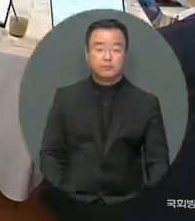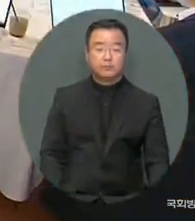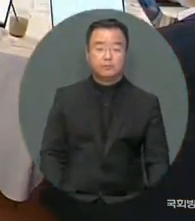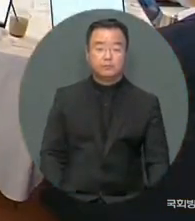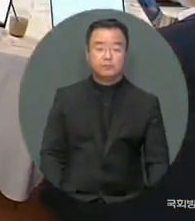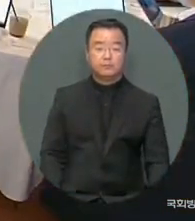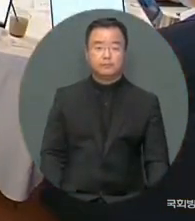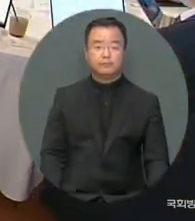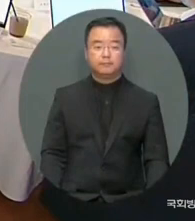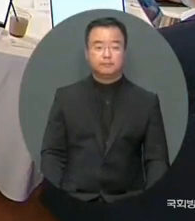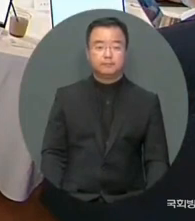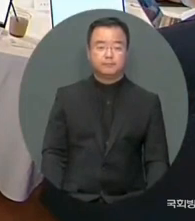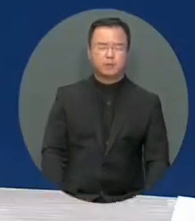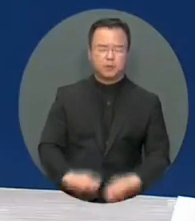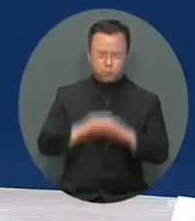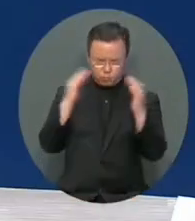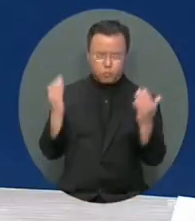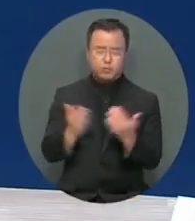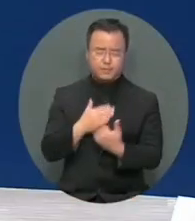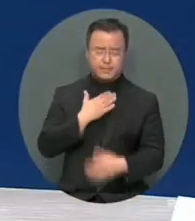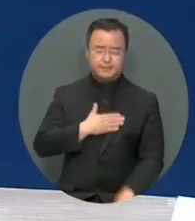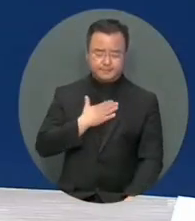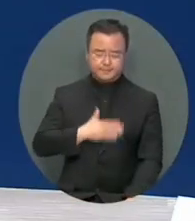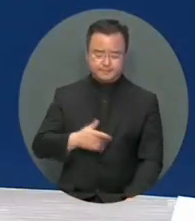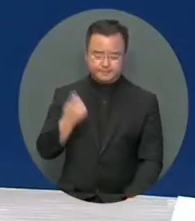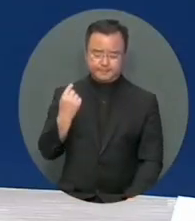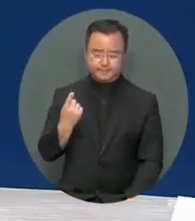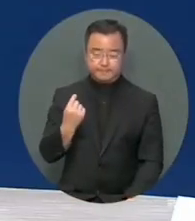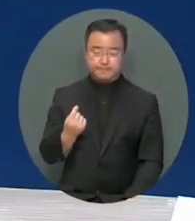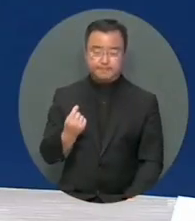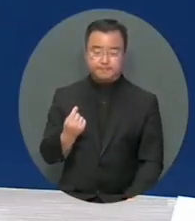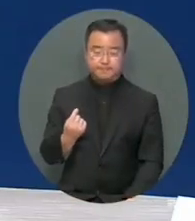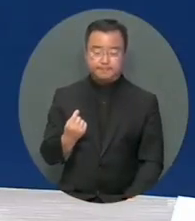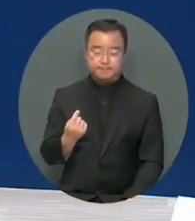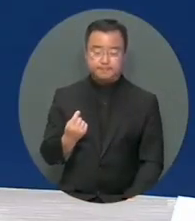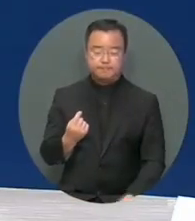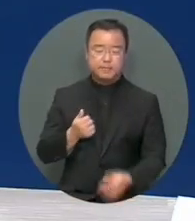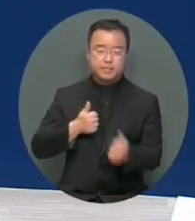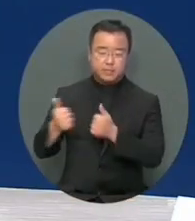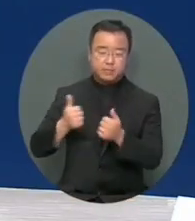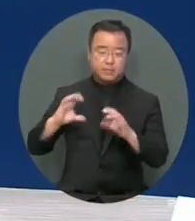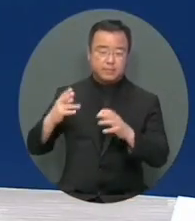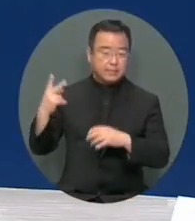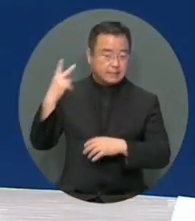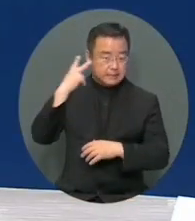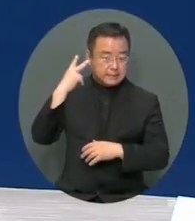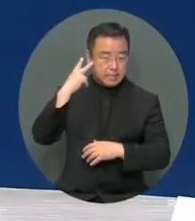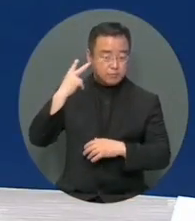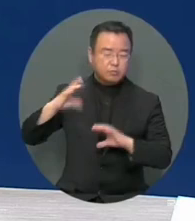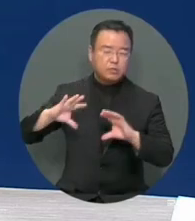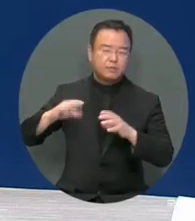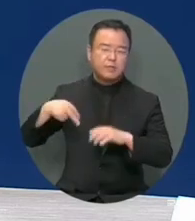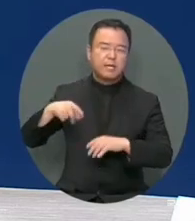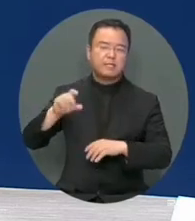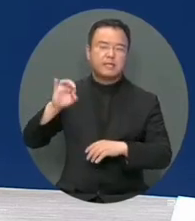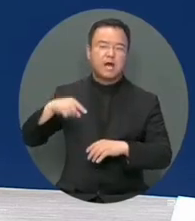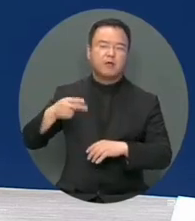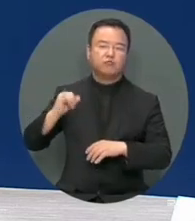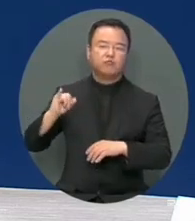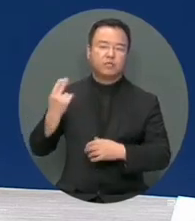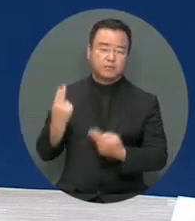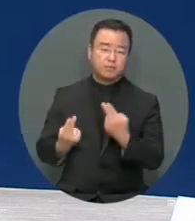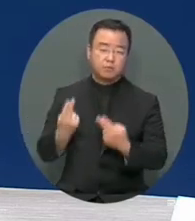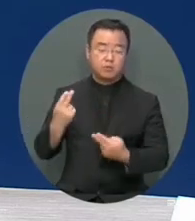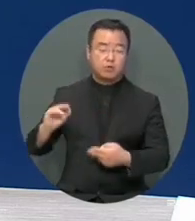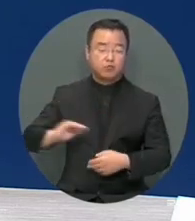모두 잘 아시는 것처럼 경쟁국 특히 사우디에 비해서 우리가 한